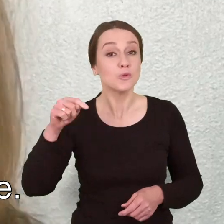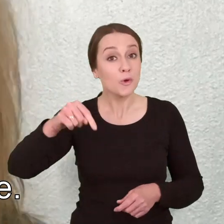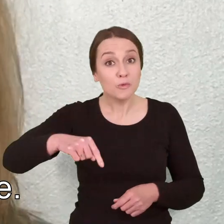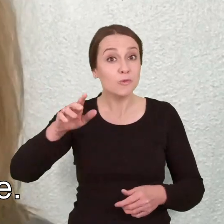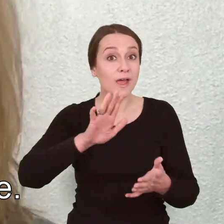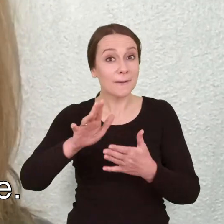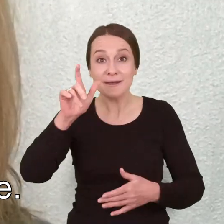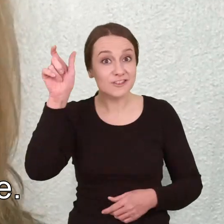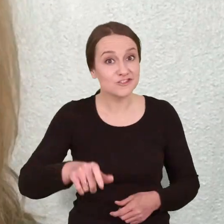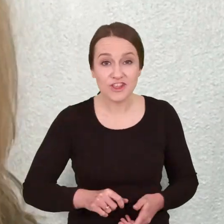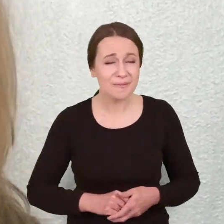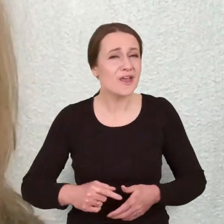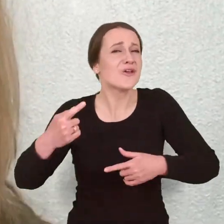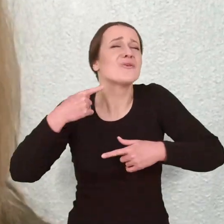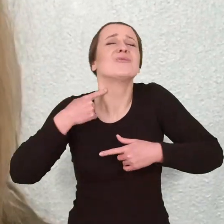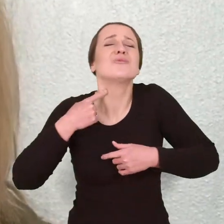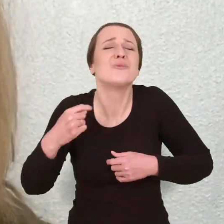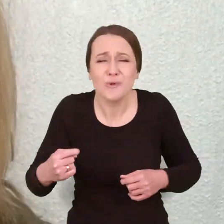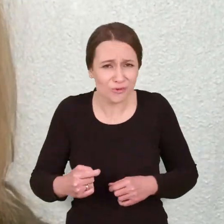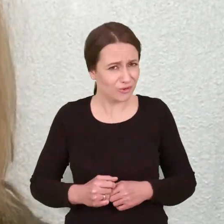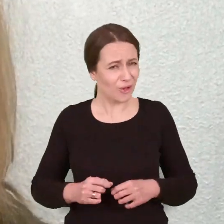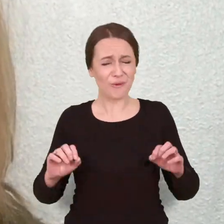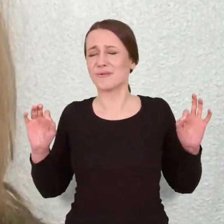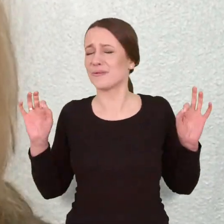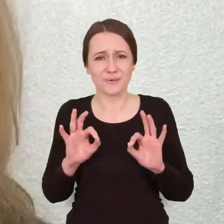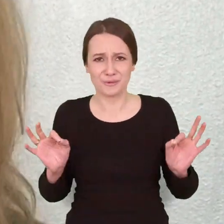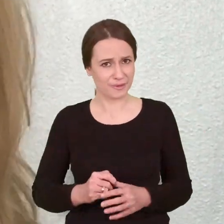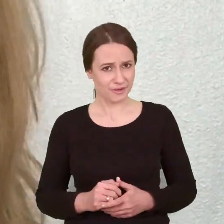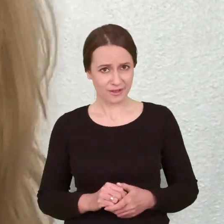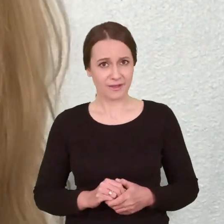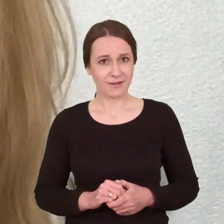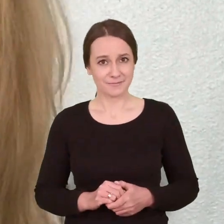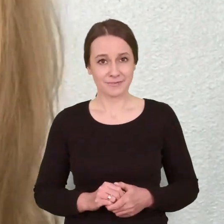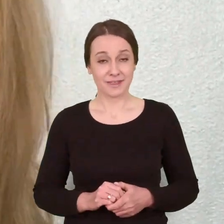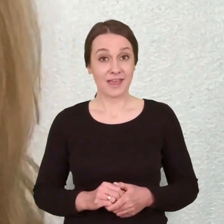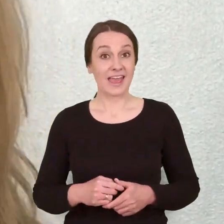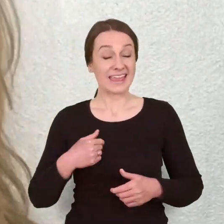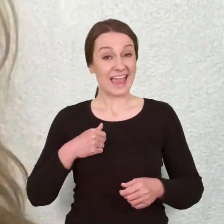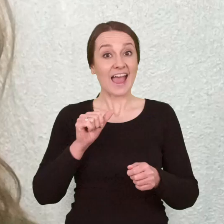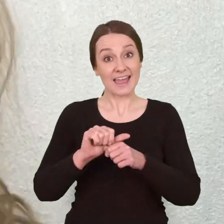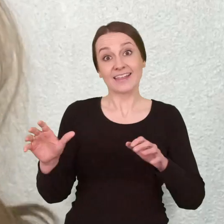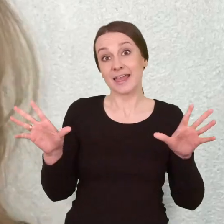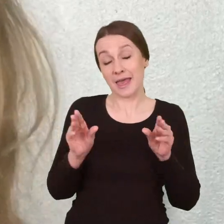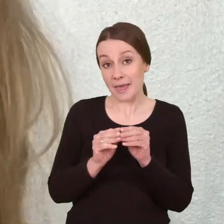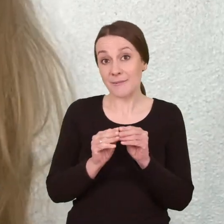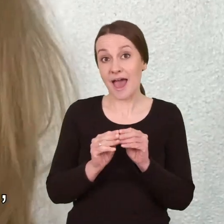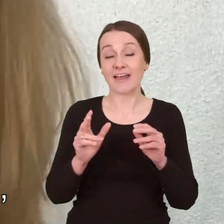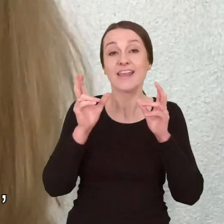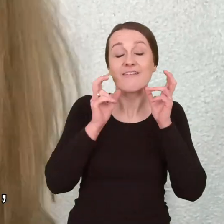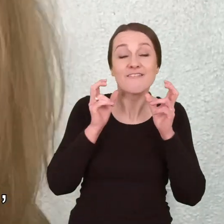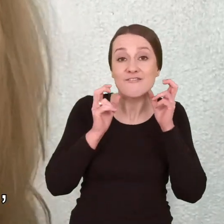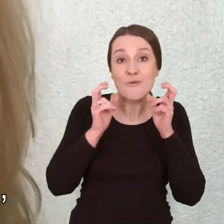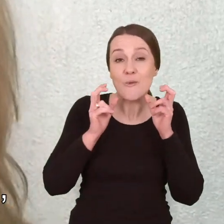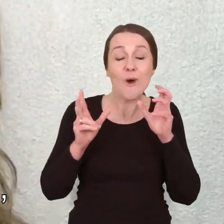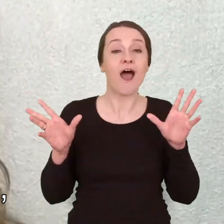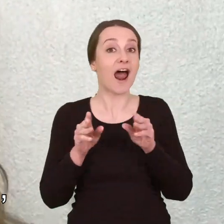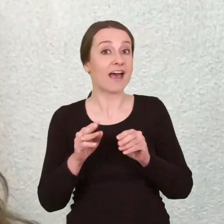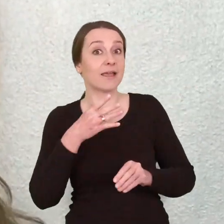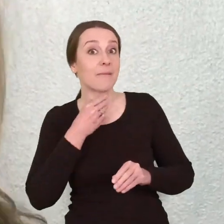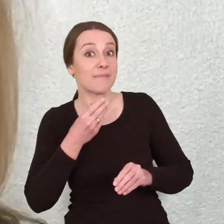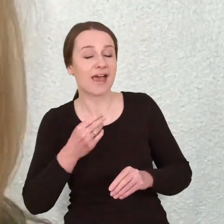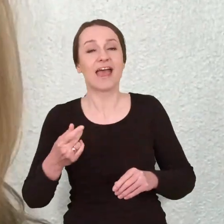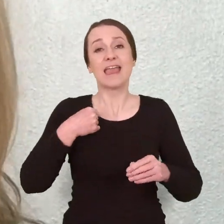Nudno jest tu bez ciebie. Nudno do obłędu. Jestem jeszcze wraz z wiewiórką i